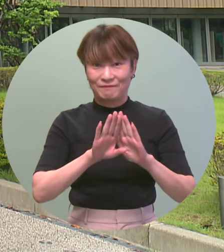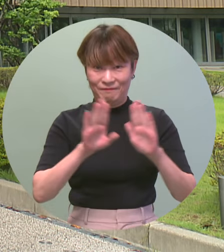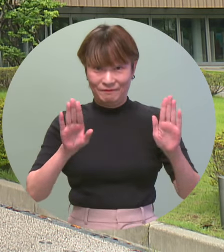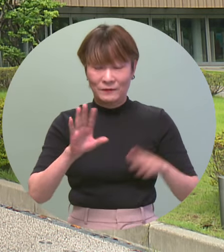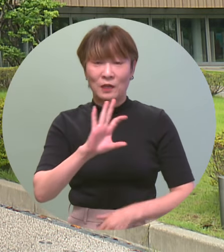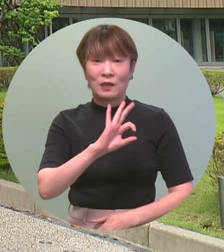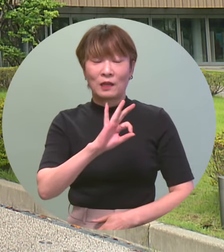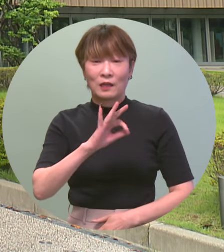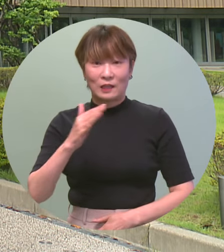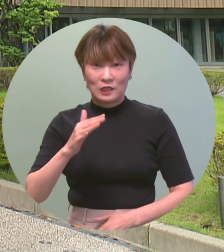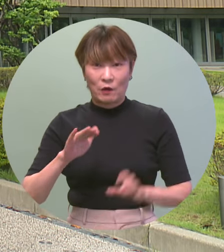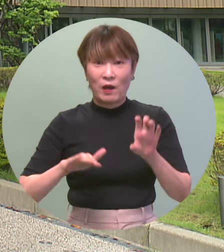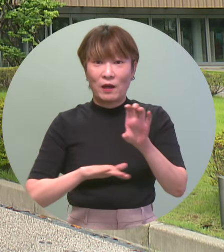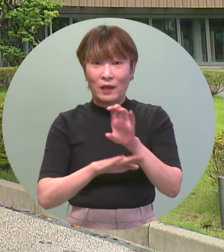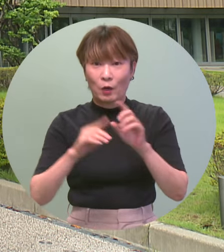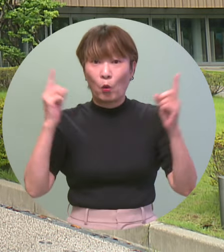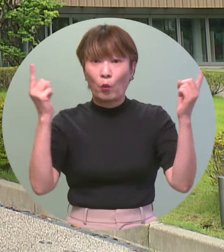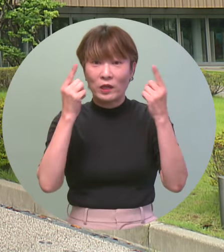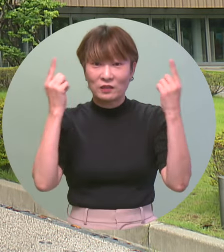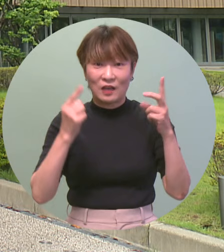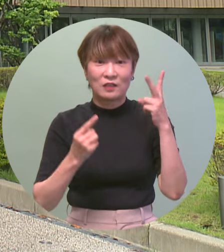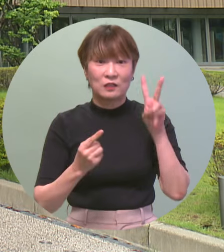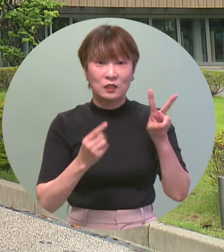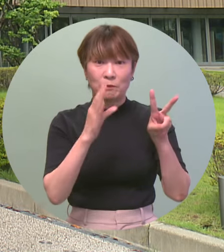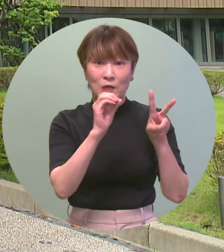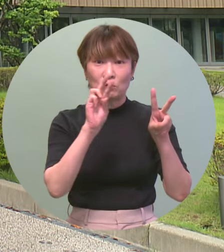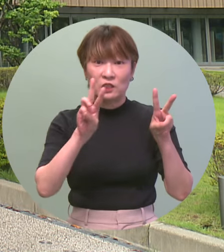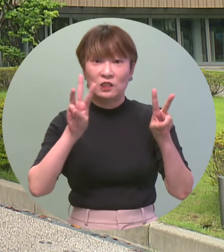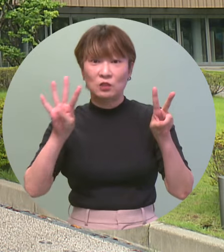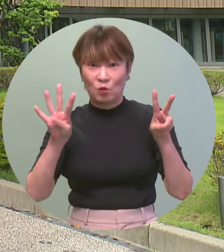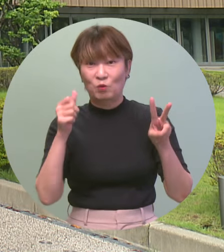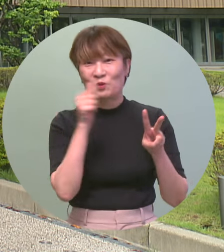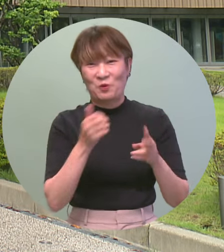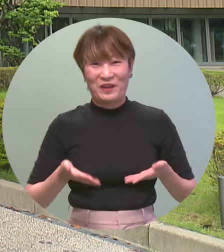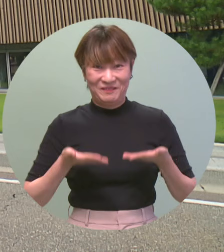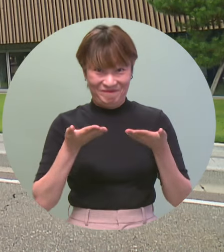金沢エコフェスタ2024についてご紹介します。